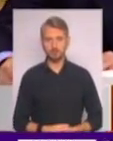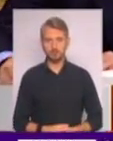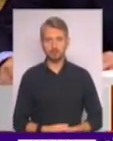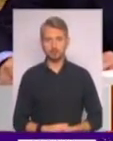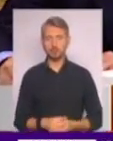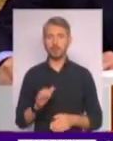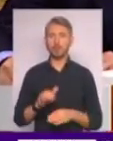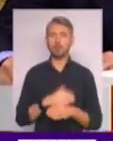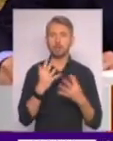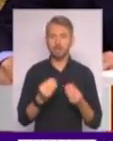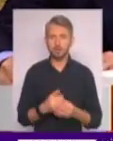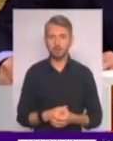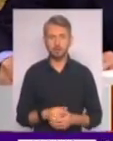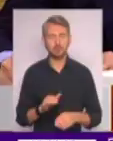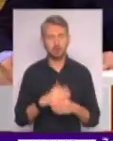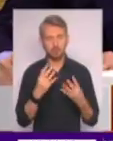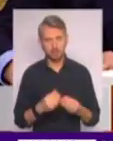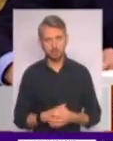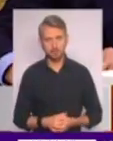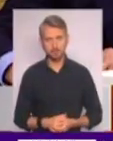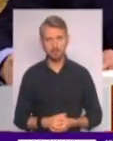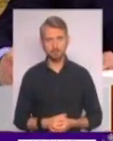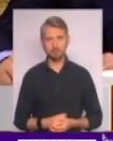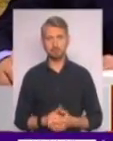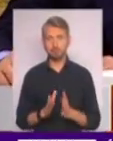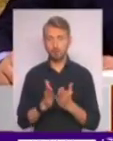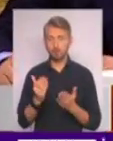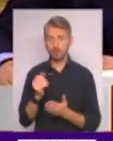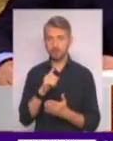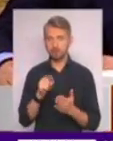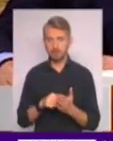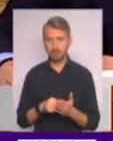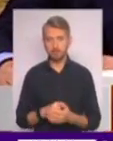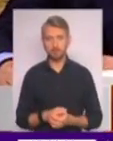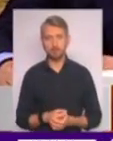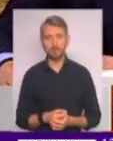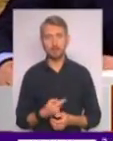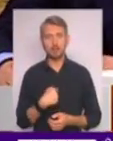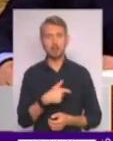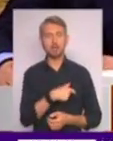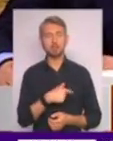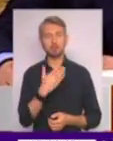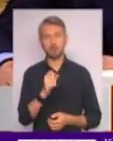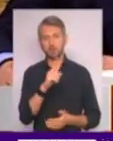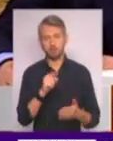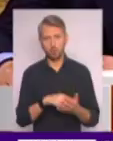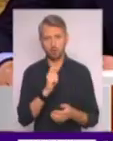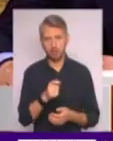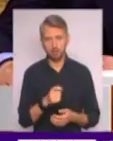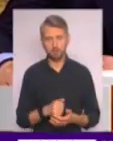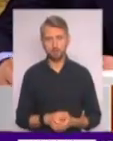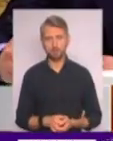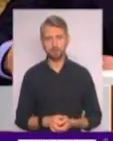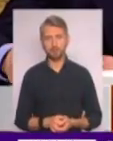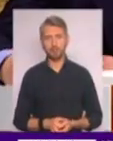Дякую. Добрий день. Добрий день. Прошу, ваше запитання. Я от депутату вопрос. Прошу. Вопрос